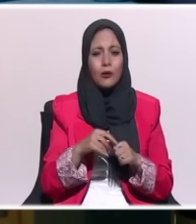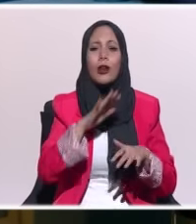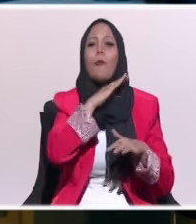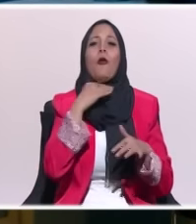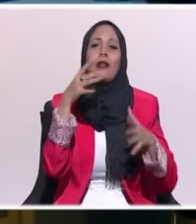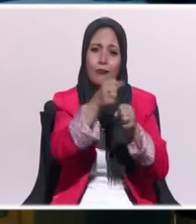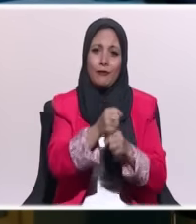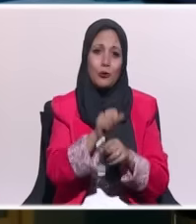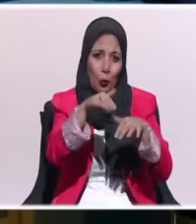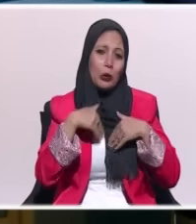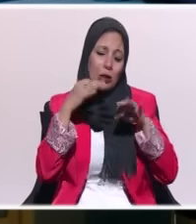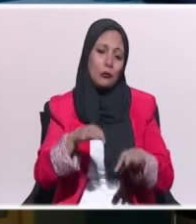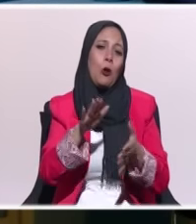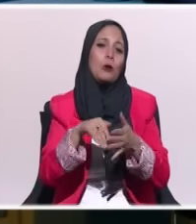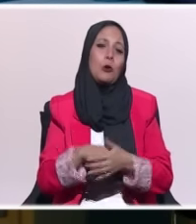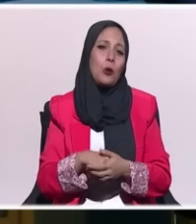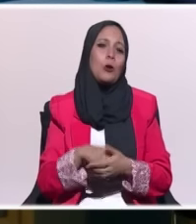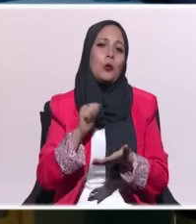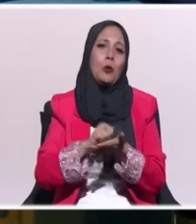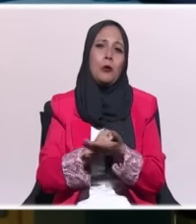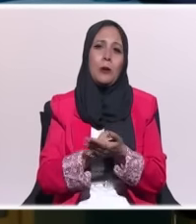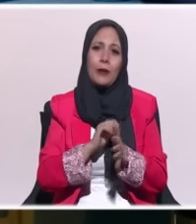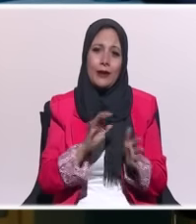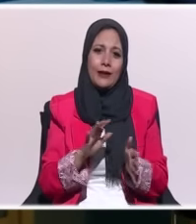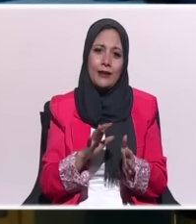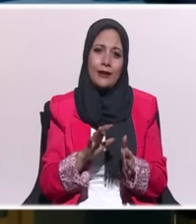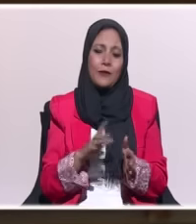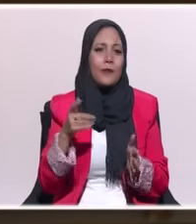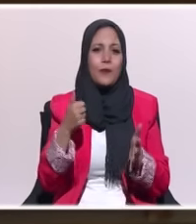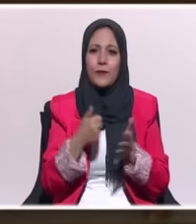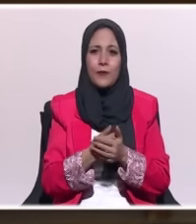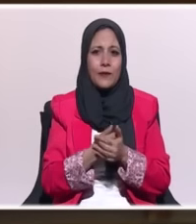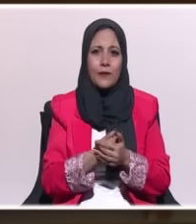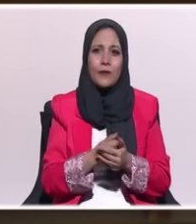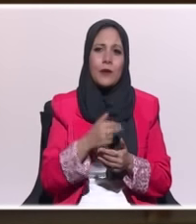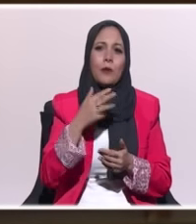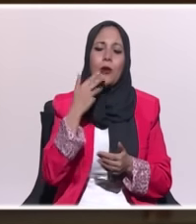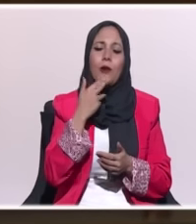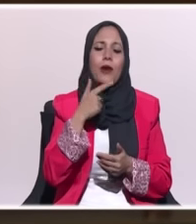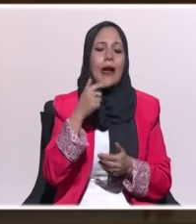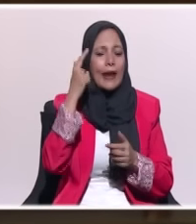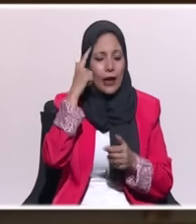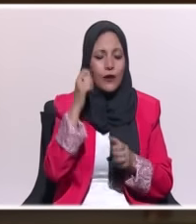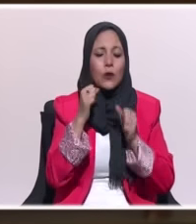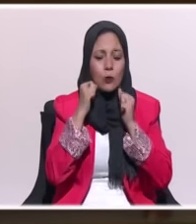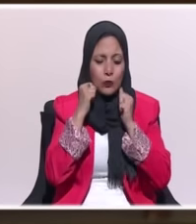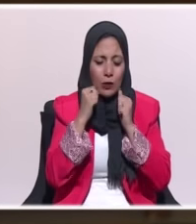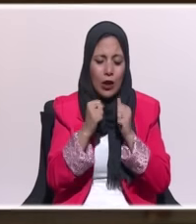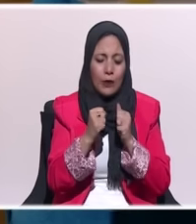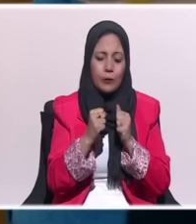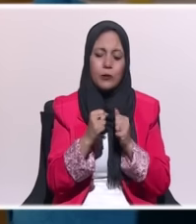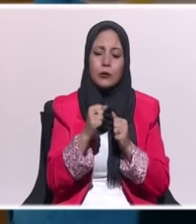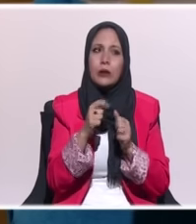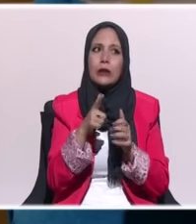هموتها. هكمل لاخر يوم في عمري. انا عارف المشهد صعب مؤلم قاسي